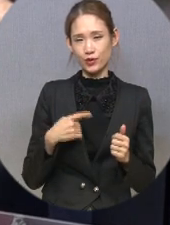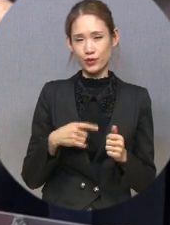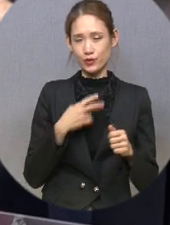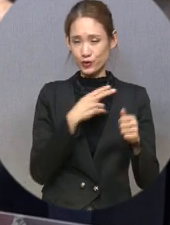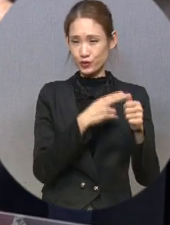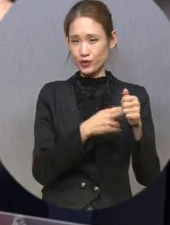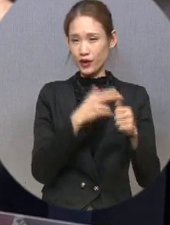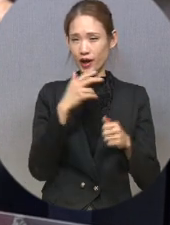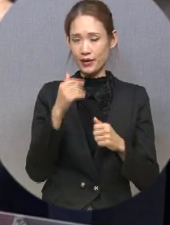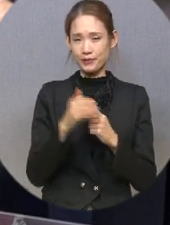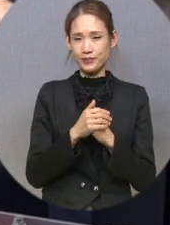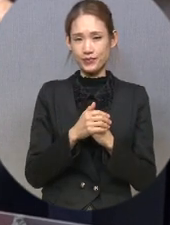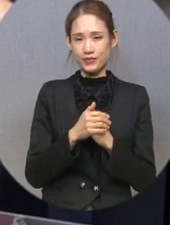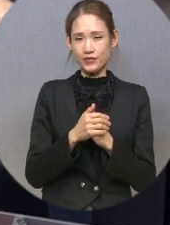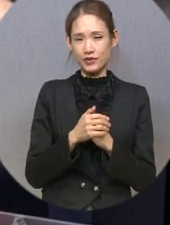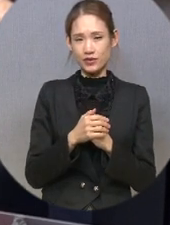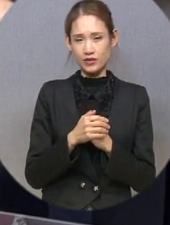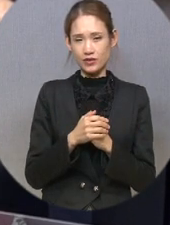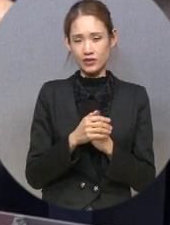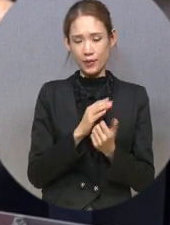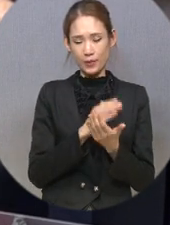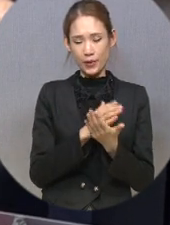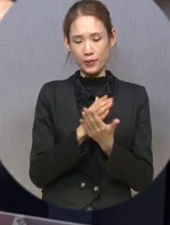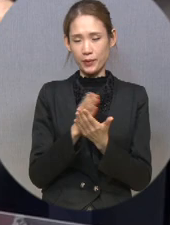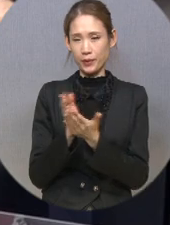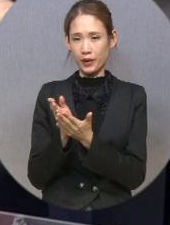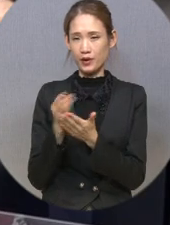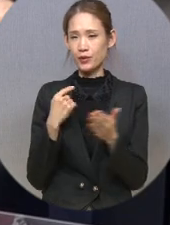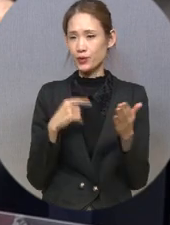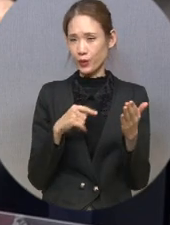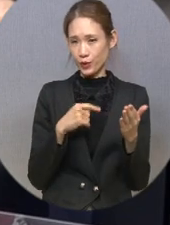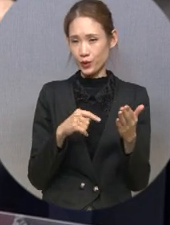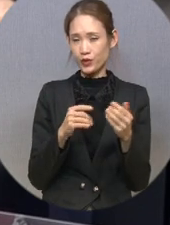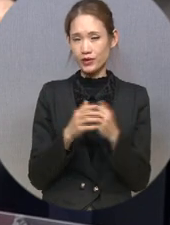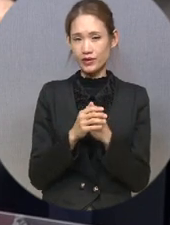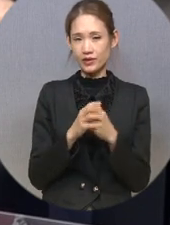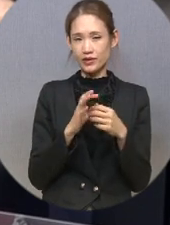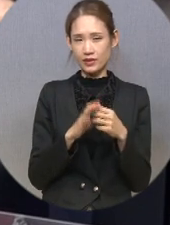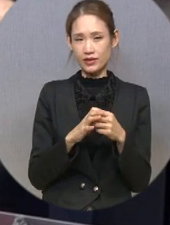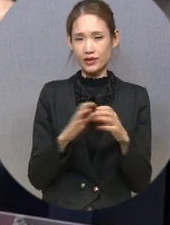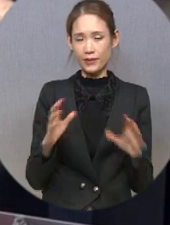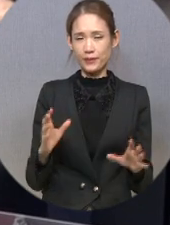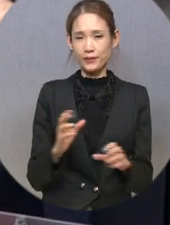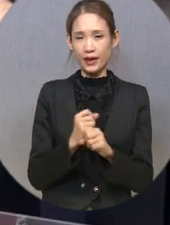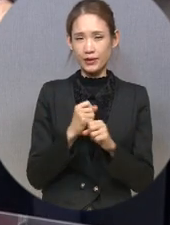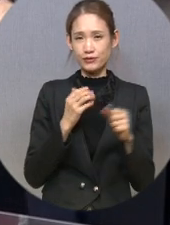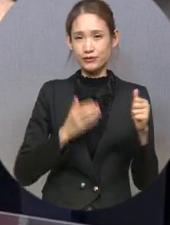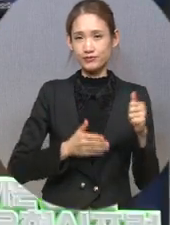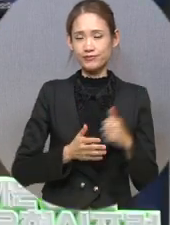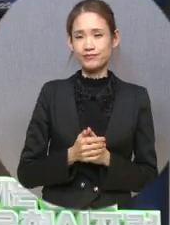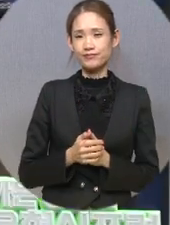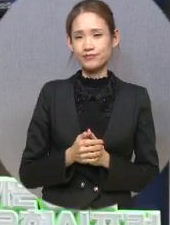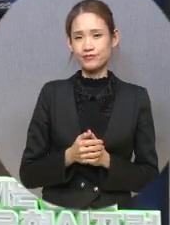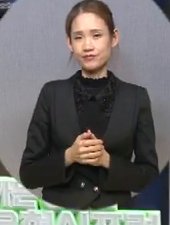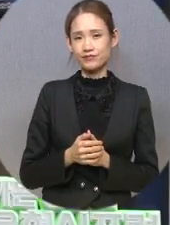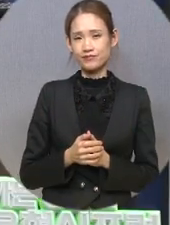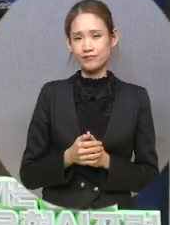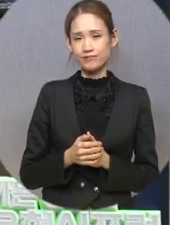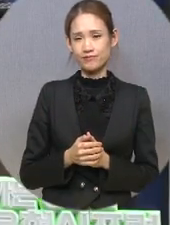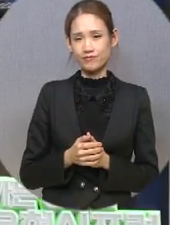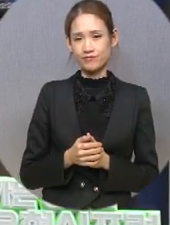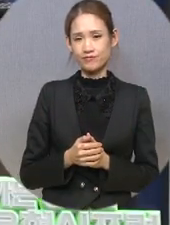교육감이 되시면 정말 어떠어떠한 교육을 하겠는지 그런 부분으로 한번 마무리해 주시죠. 예.